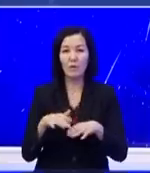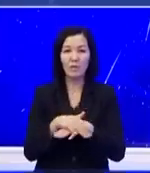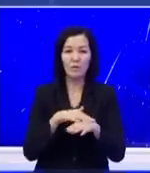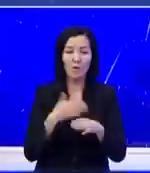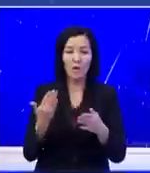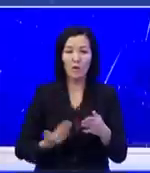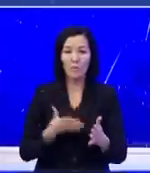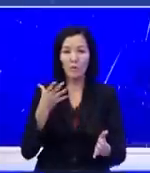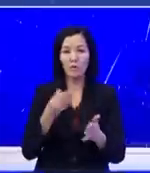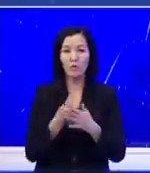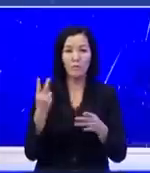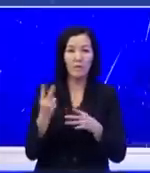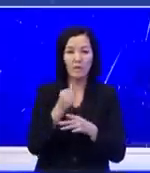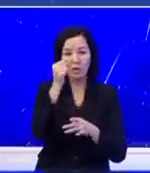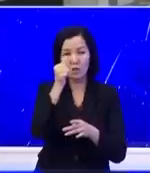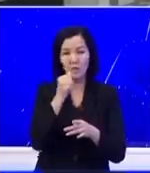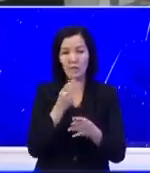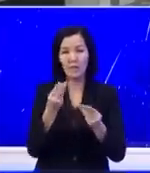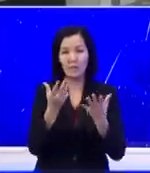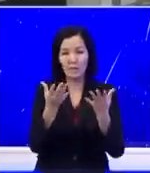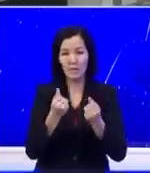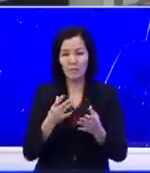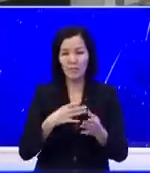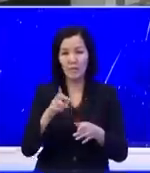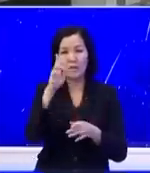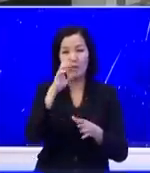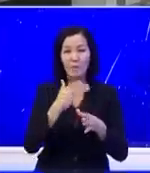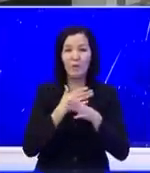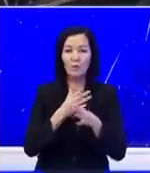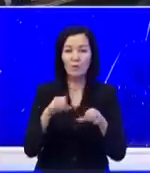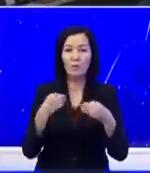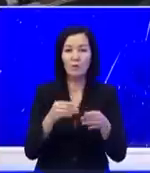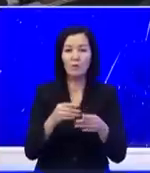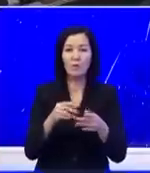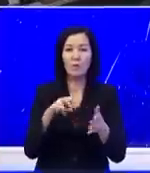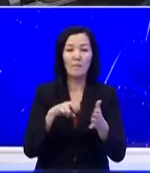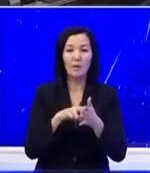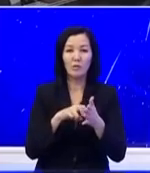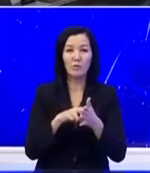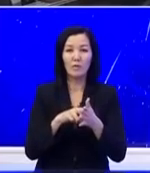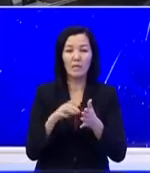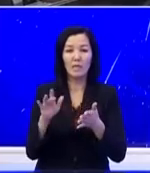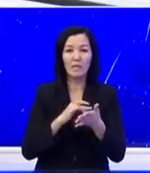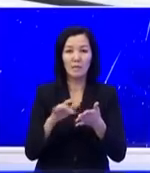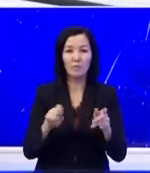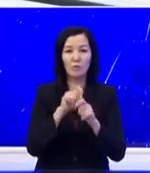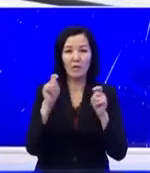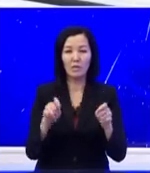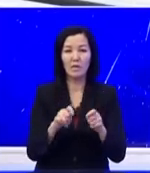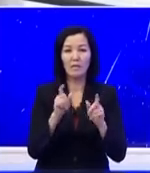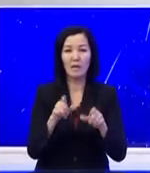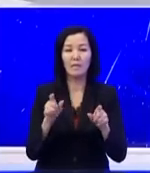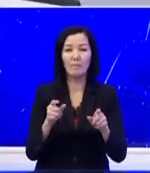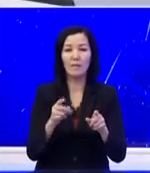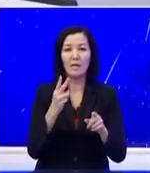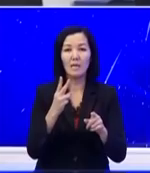әлеуметтік төлемнің екінші айдағы қаражатын алып жатыр. Бұл мемлекеттік көмек үшін Қазпочтадан арнайы есепшот ашқандардың қатары екі